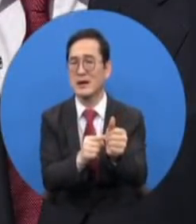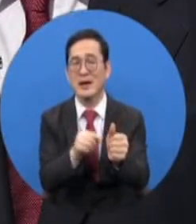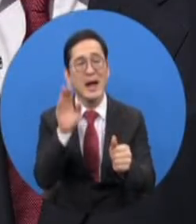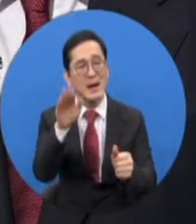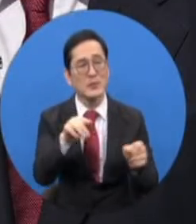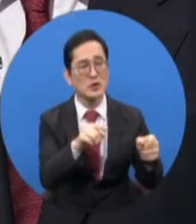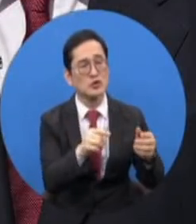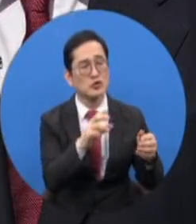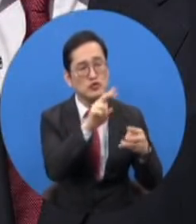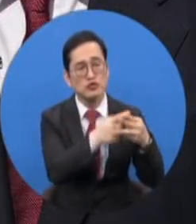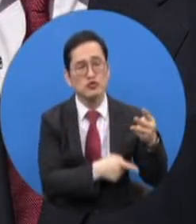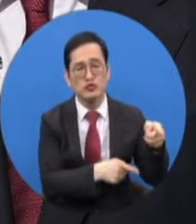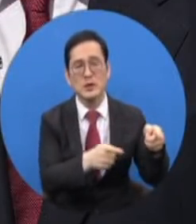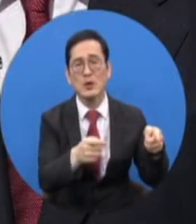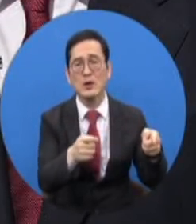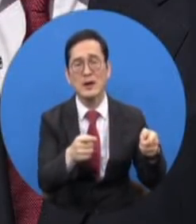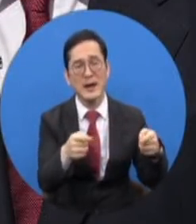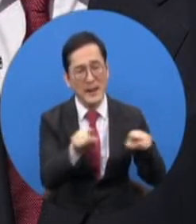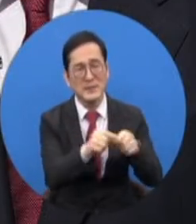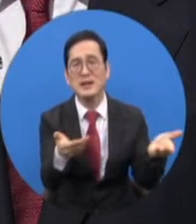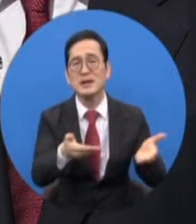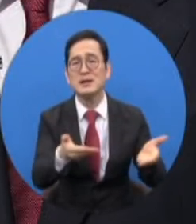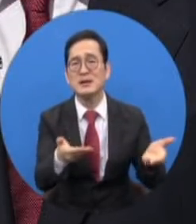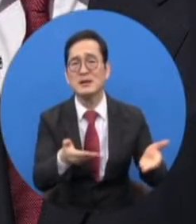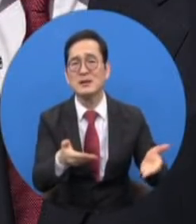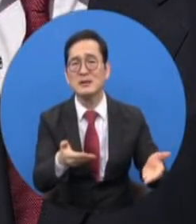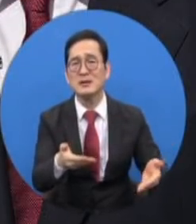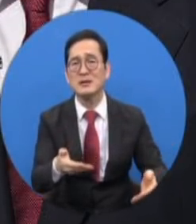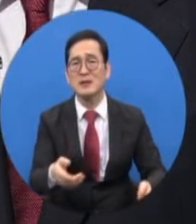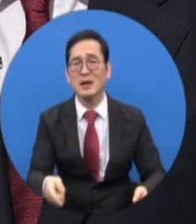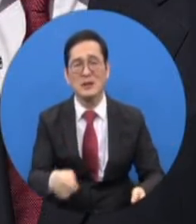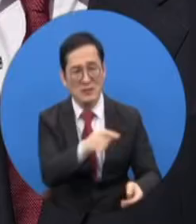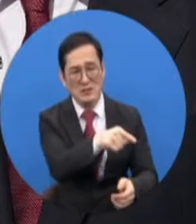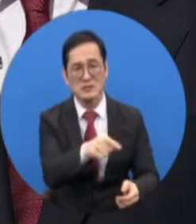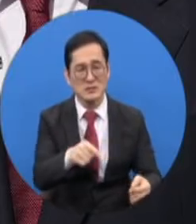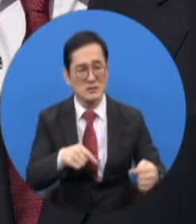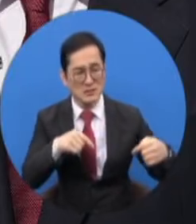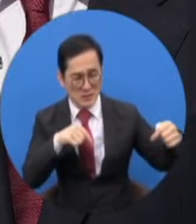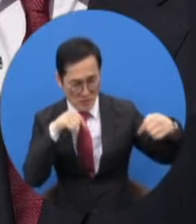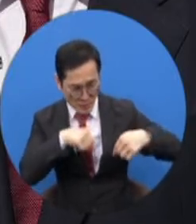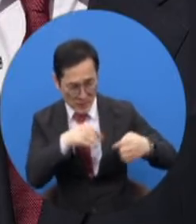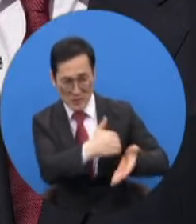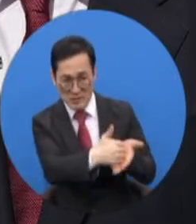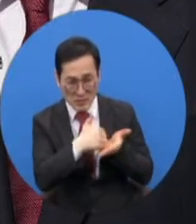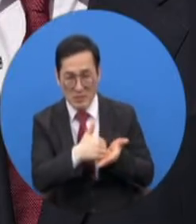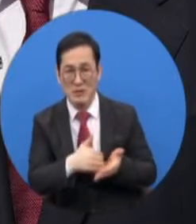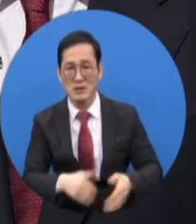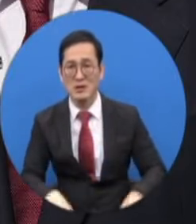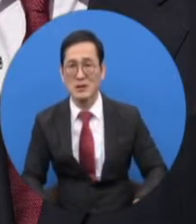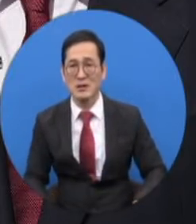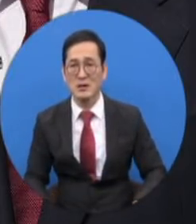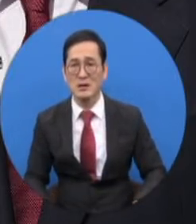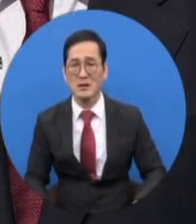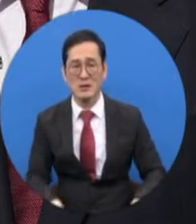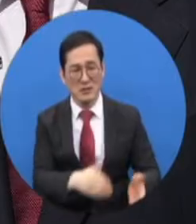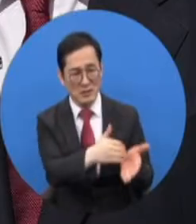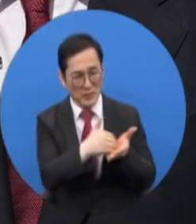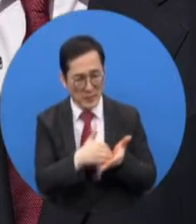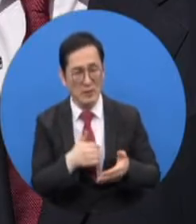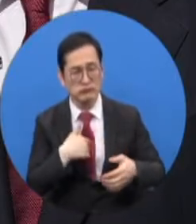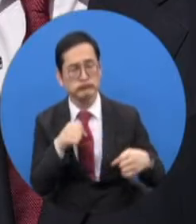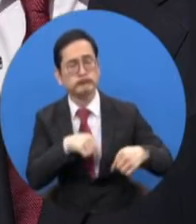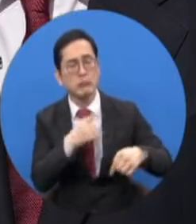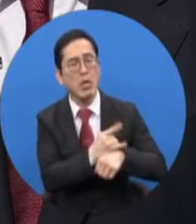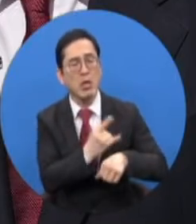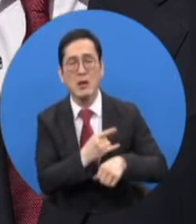같이 일할 총재입니다. 그 총재의 인사권에 대해서 협의하자는 말을 왜 못하는 거죠? 너무 당연한 거 아닙니까?